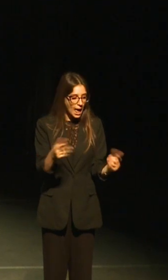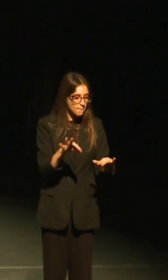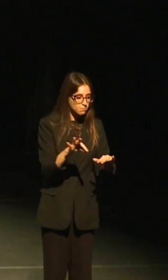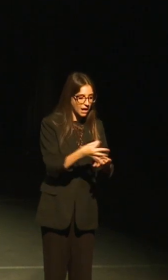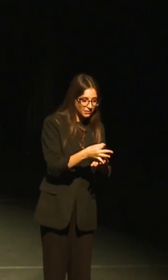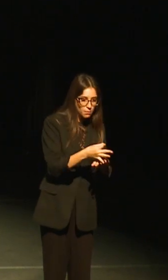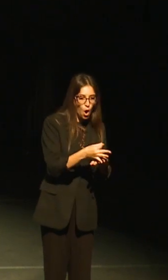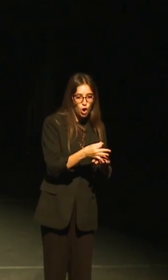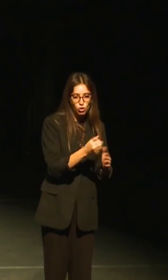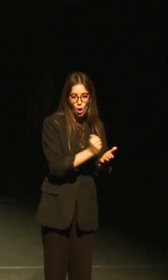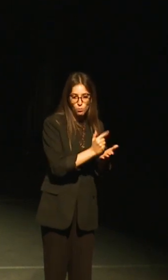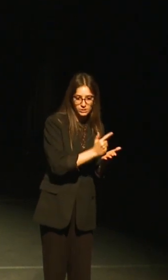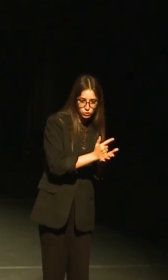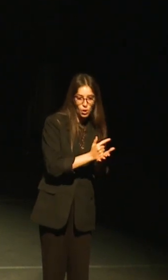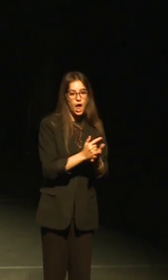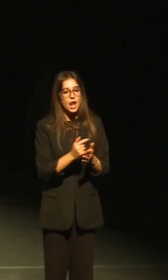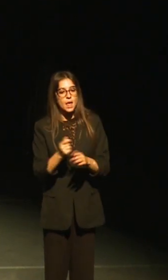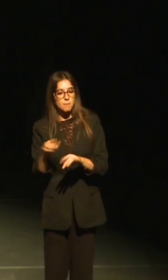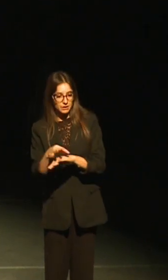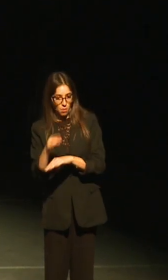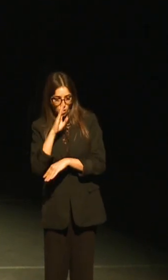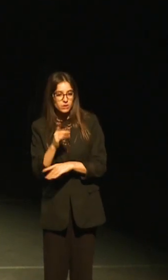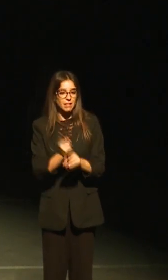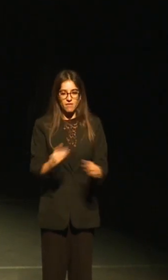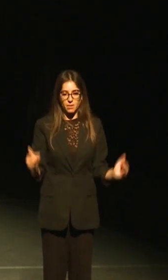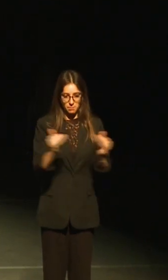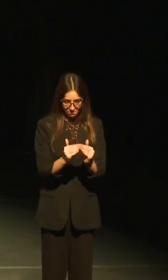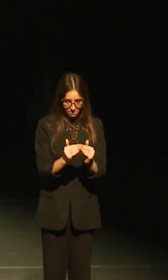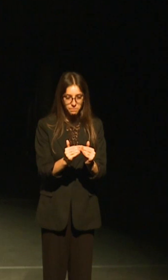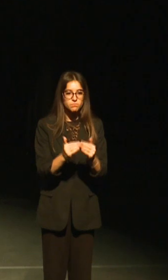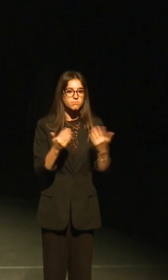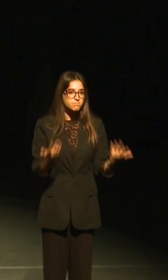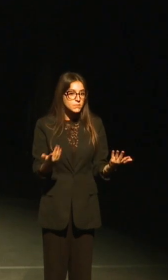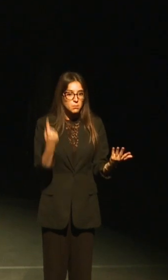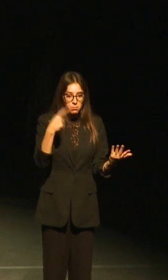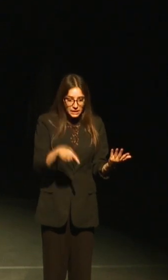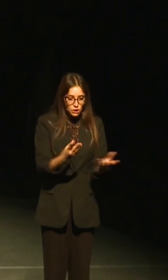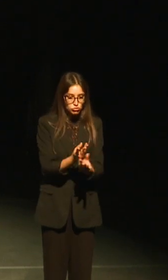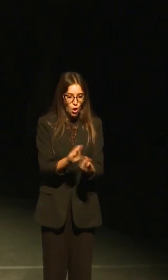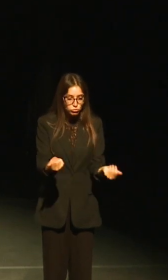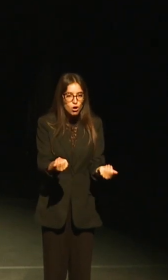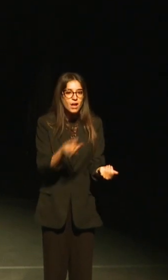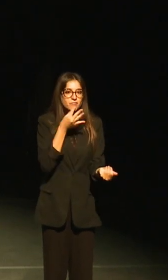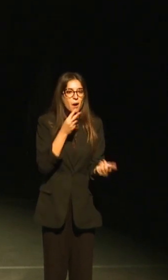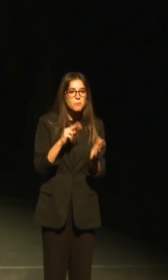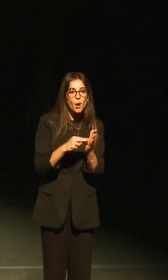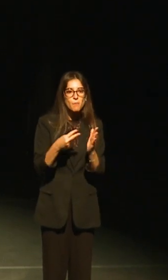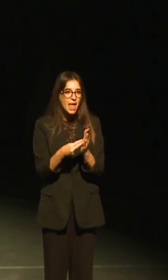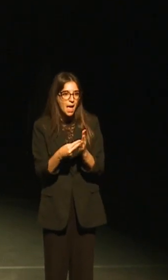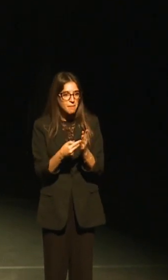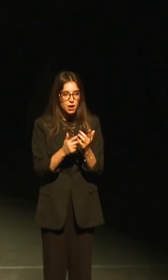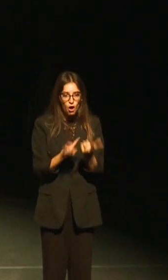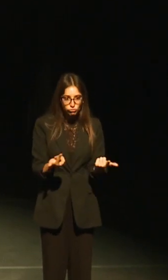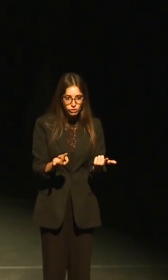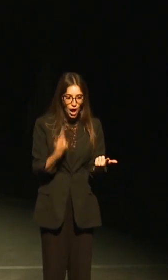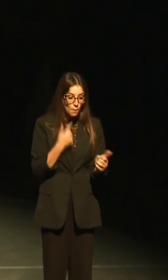mali Perché a quel punto ci sarebbe una totale equiparazione e non ci sarebbe più il problema del unito civilmente che